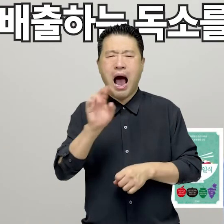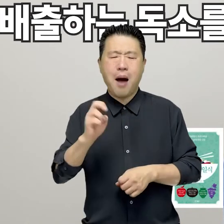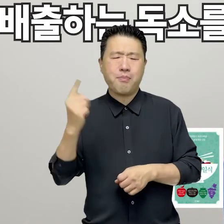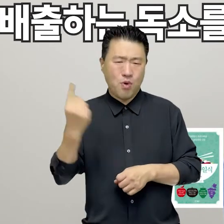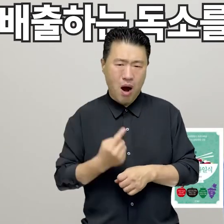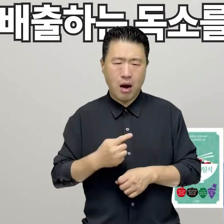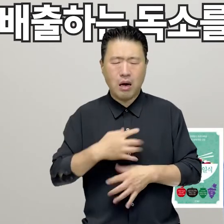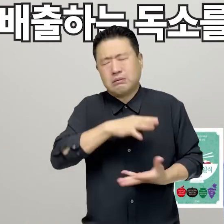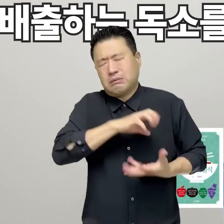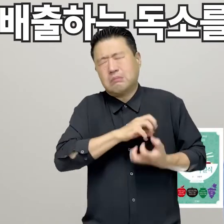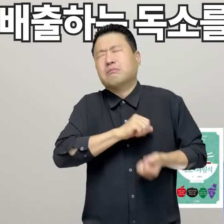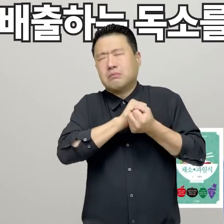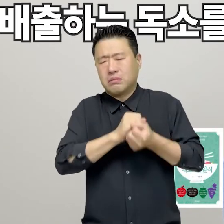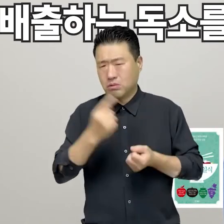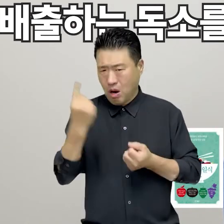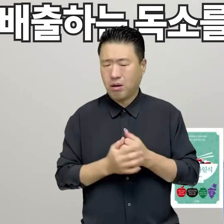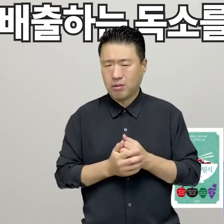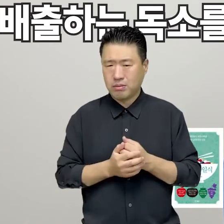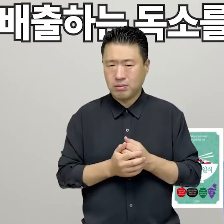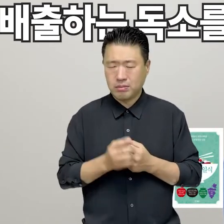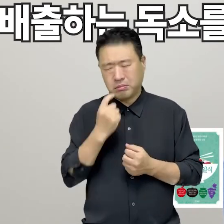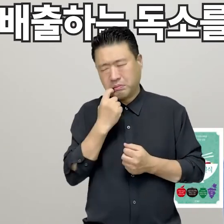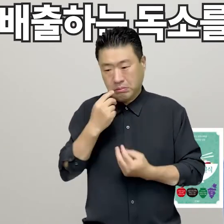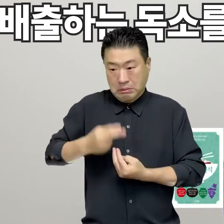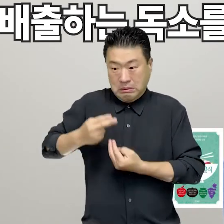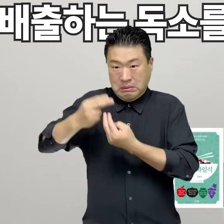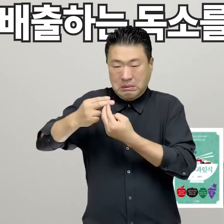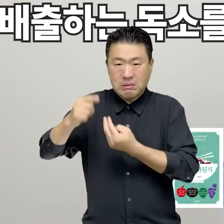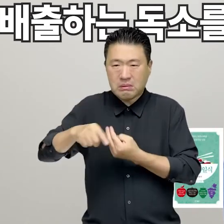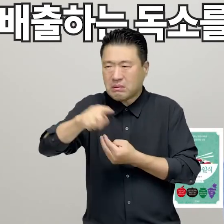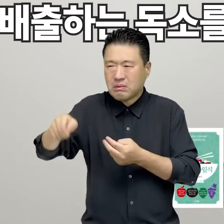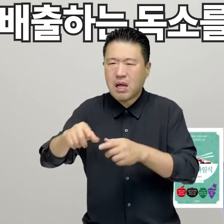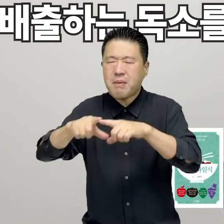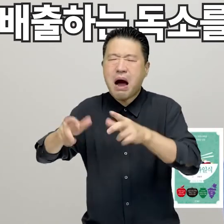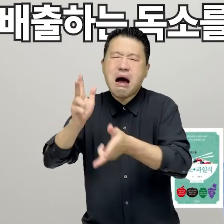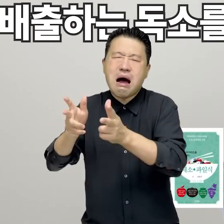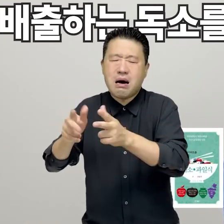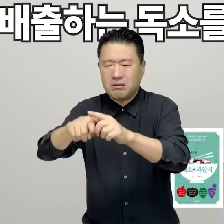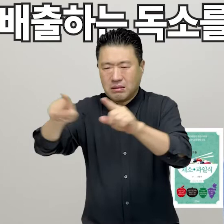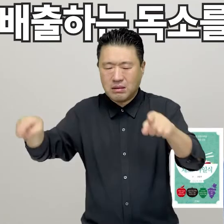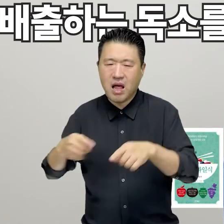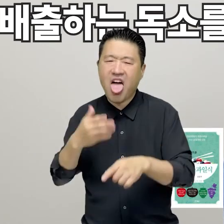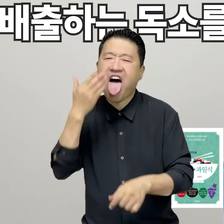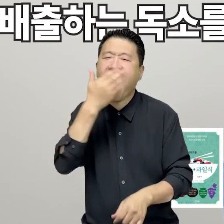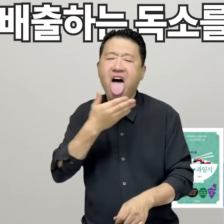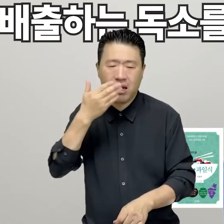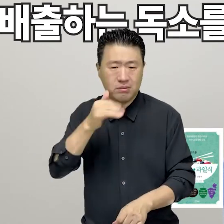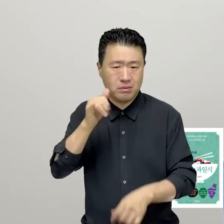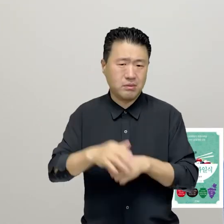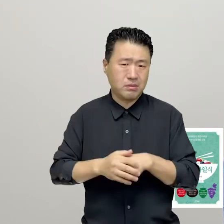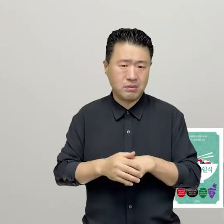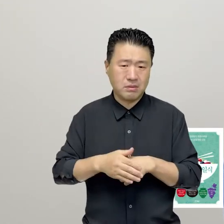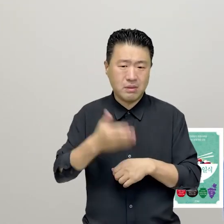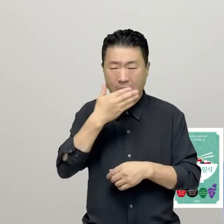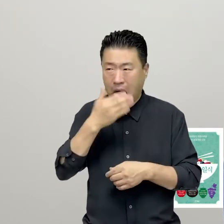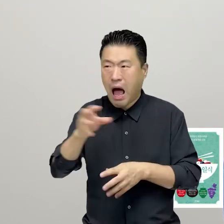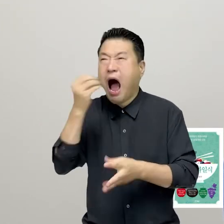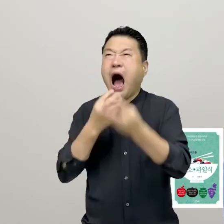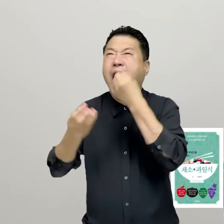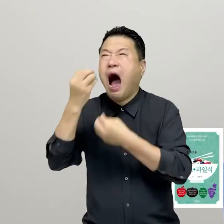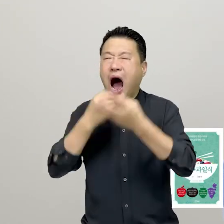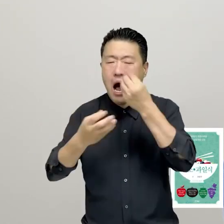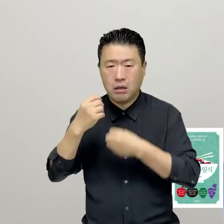심장마비에 이르게 됩니다. 독소를 쌓이게 하는 것은 가공식품, 즉 당질입니다. 설탕